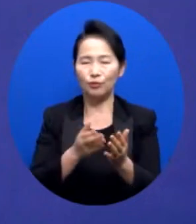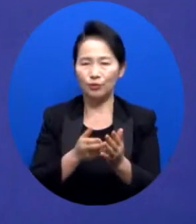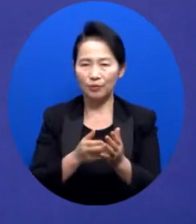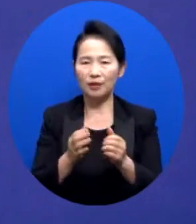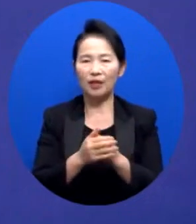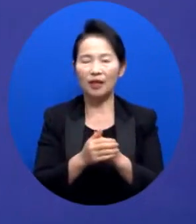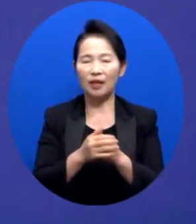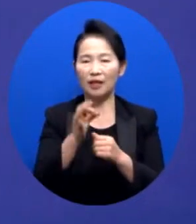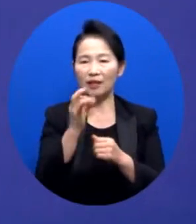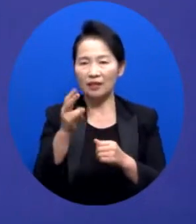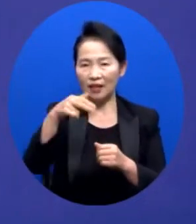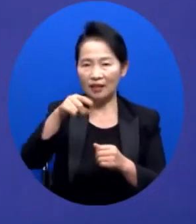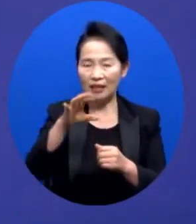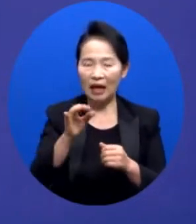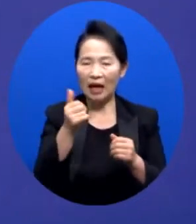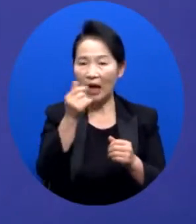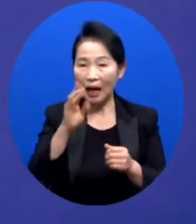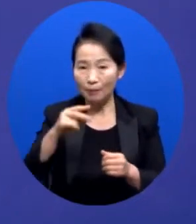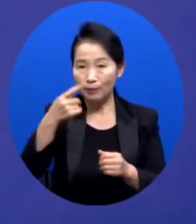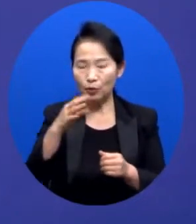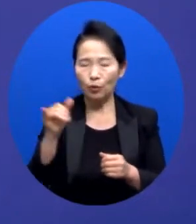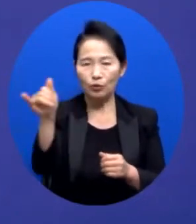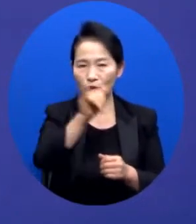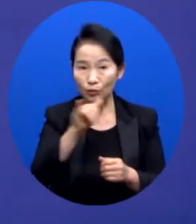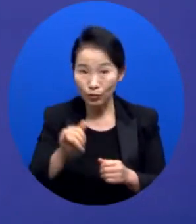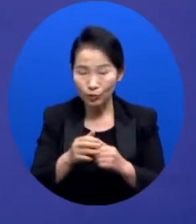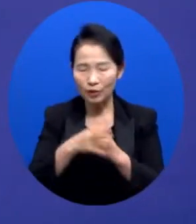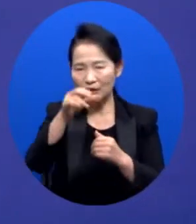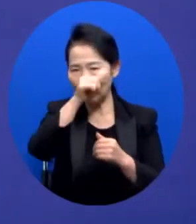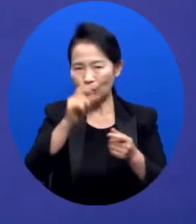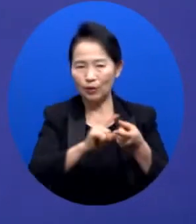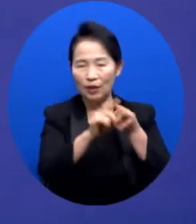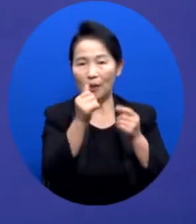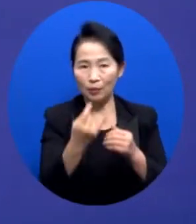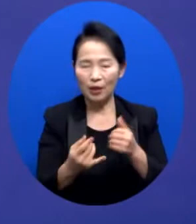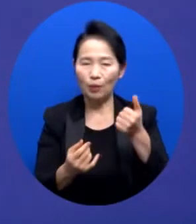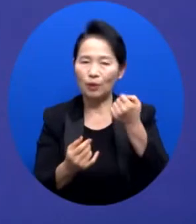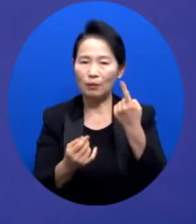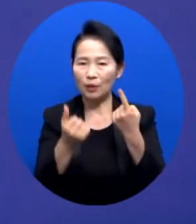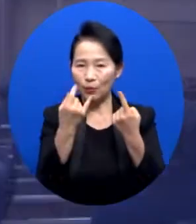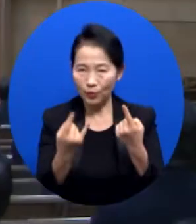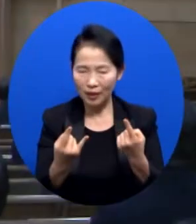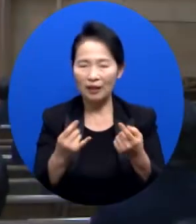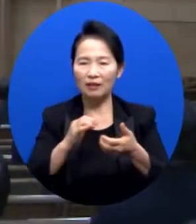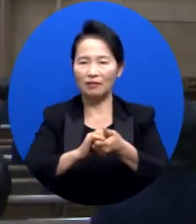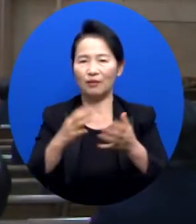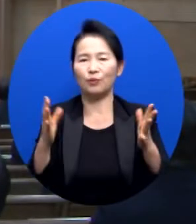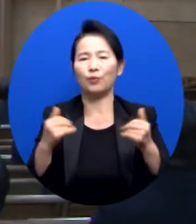예장합동 전국 장로 페어 납회 가 51 하기 정기총회 를 개최했습니다